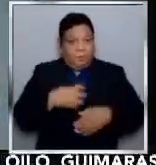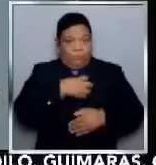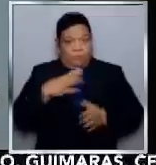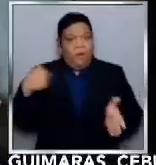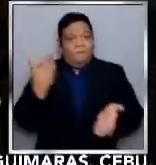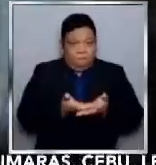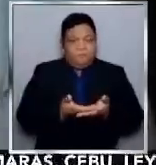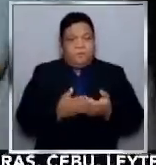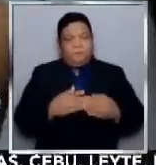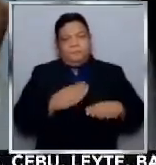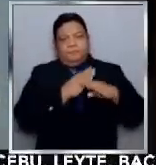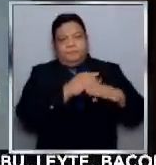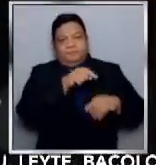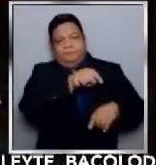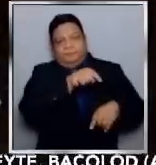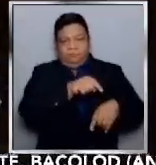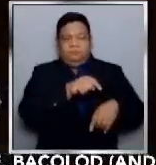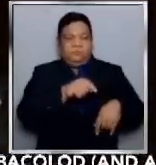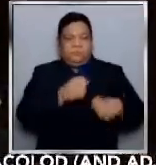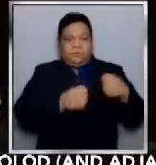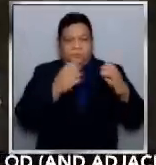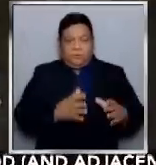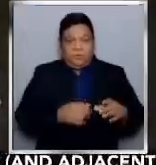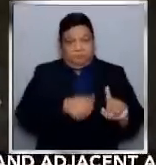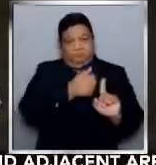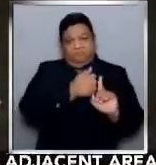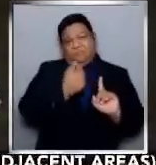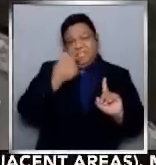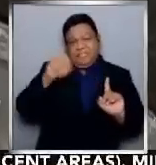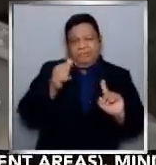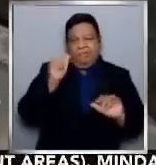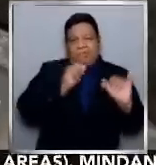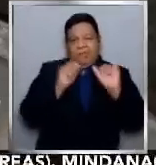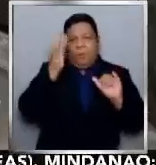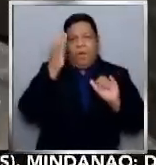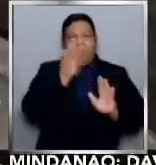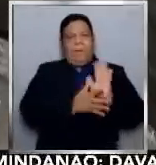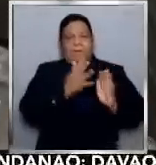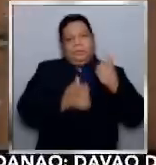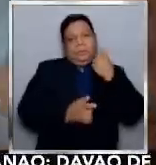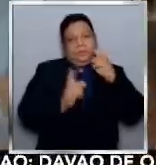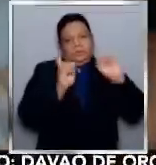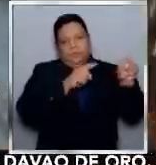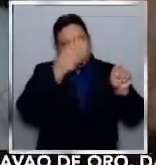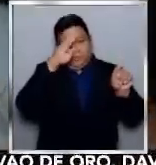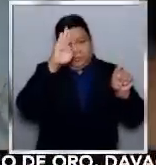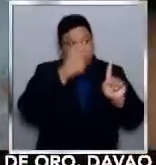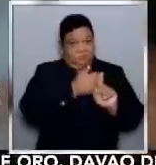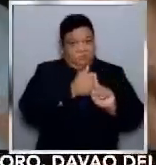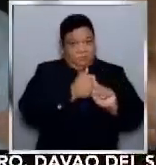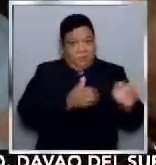nakainom ang suspect na galing daw sa isang birthday party sa Cavite. Wala naman daw siyang intensyon na tumakas. Nabunggo ko